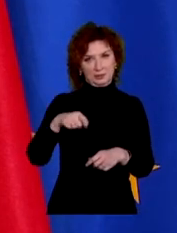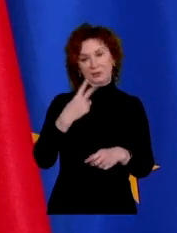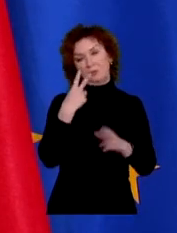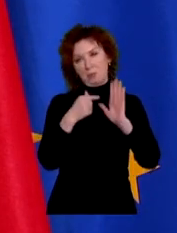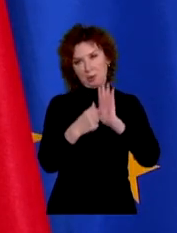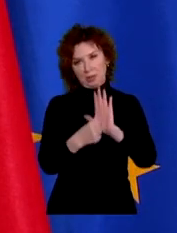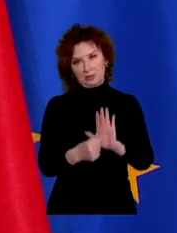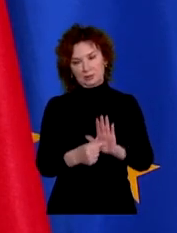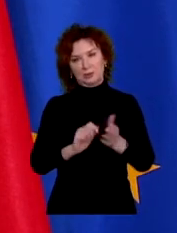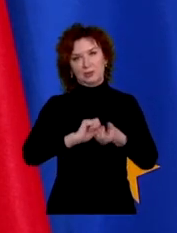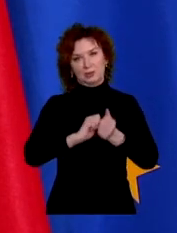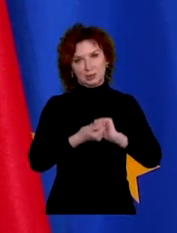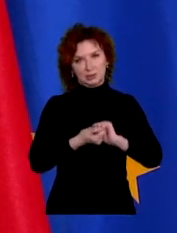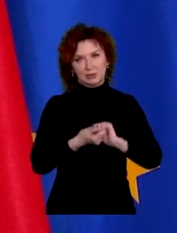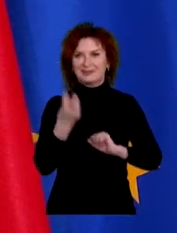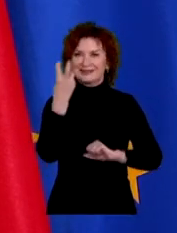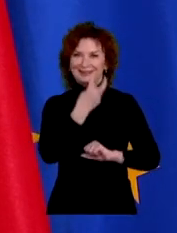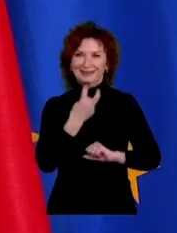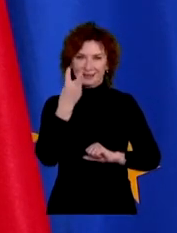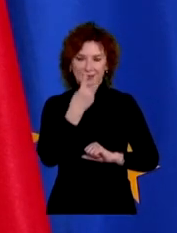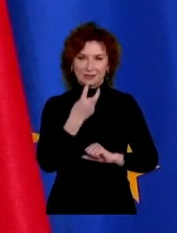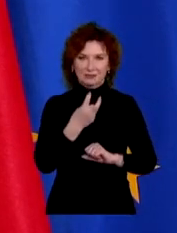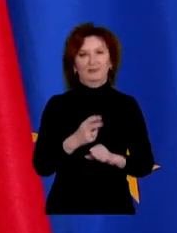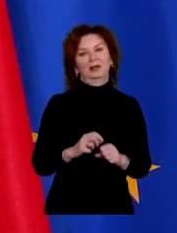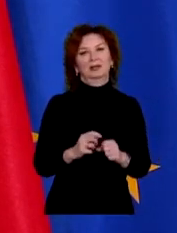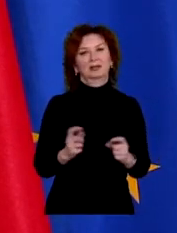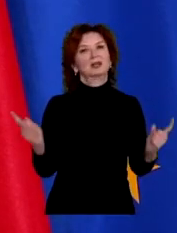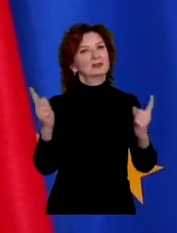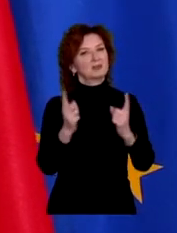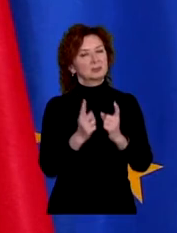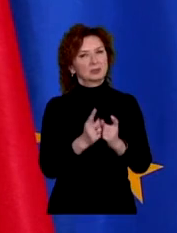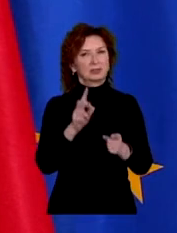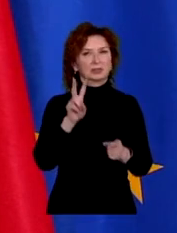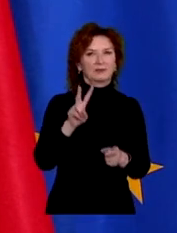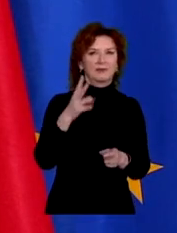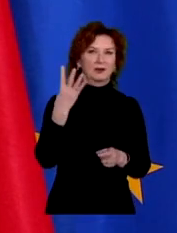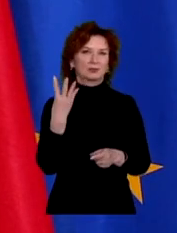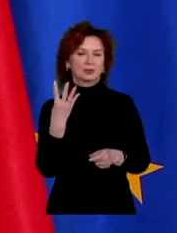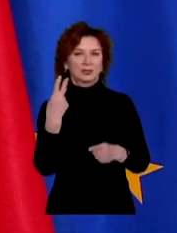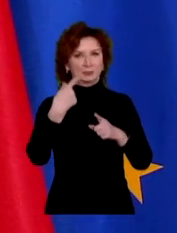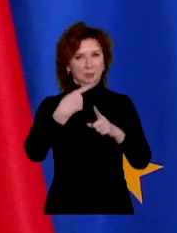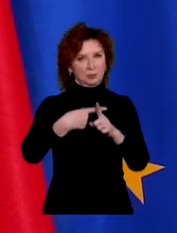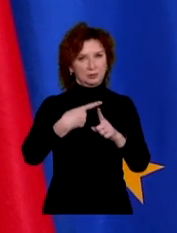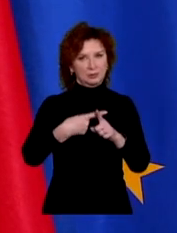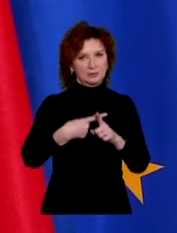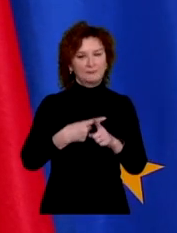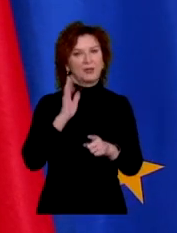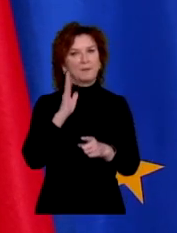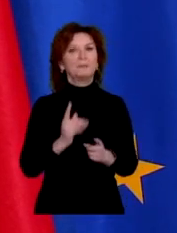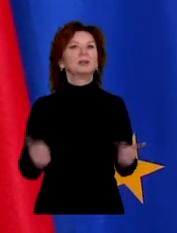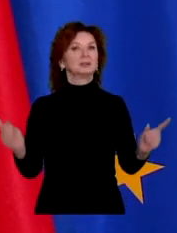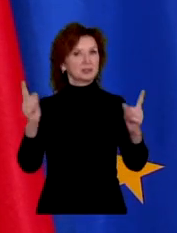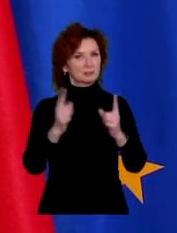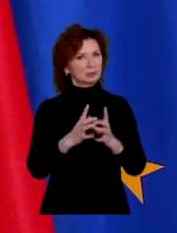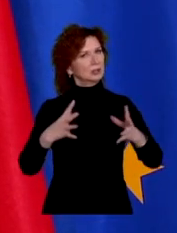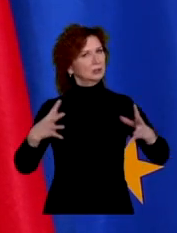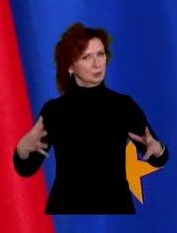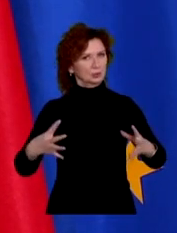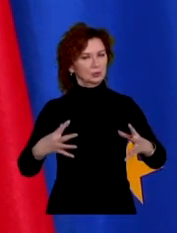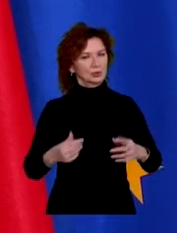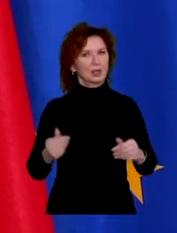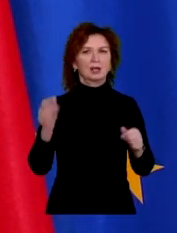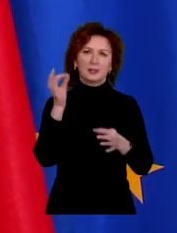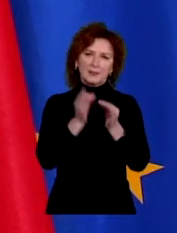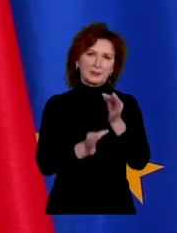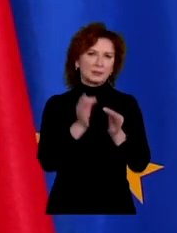współpracą w formacie V4+, a więc jedno duże spotkanie premierów w formacie V4+, ze szczegółami, no musimy